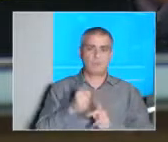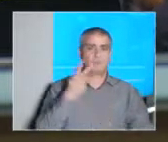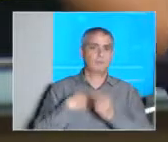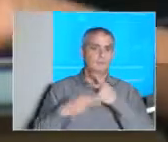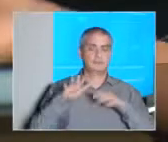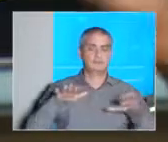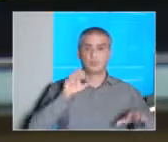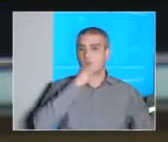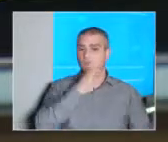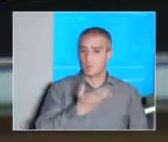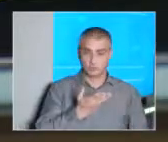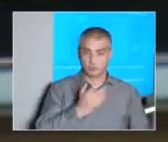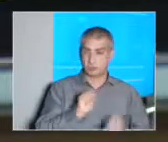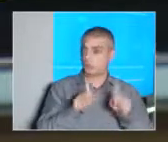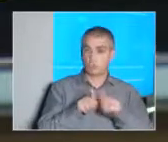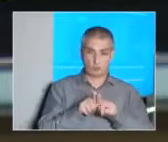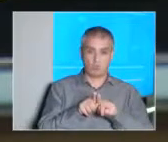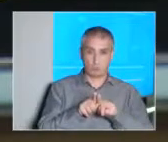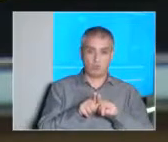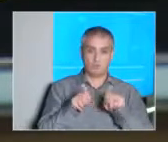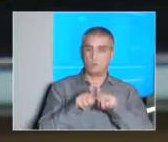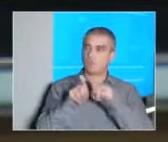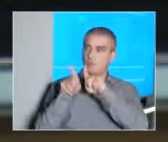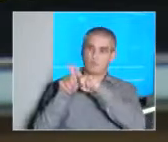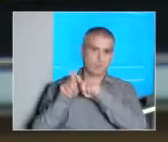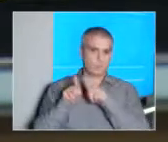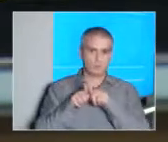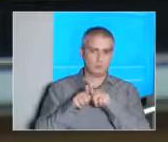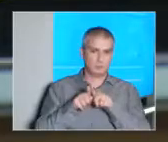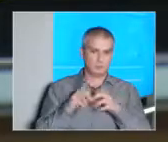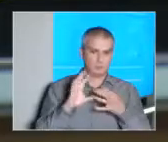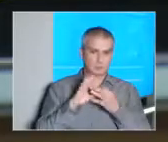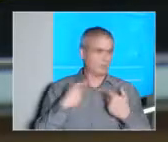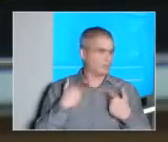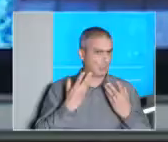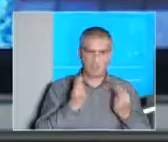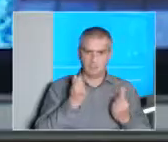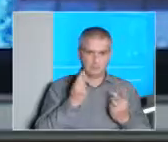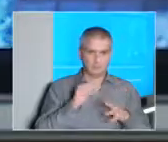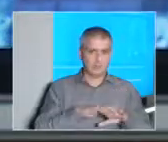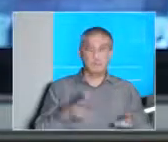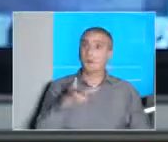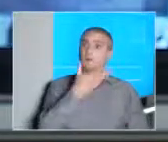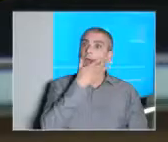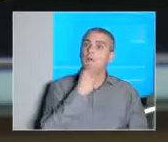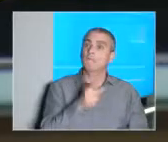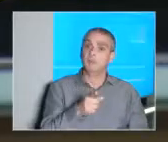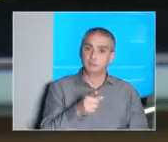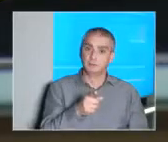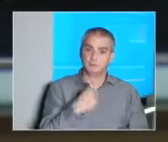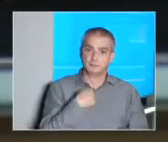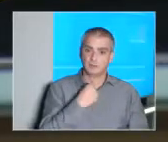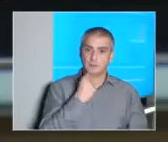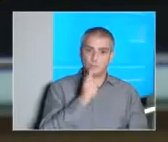את שדה התעופה הישן, כמו וכמו וכמו וכמו וכמו, מחברים אותי. יש פה הרבה כסף על השולחן. יפה. לכן אני